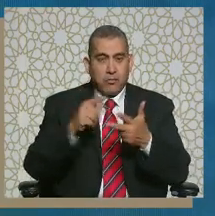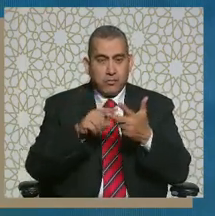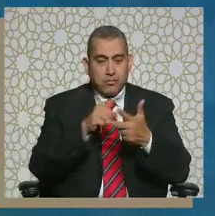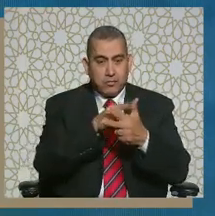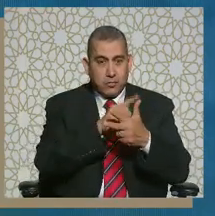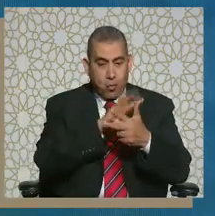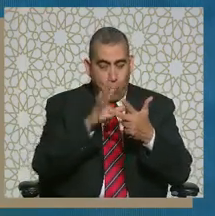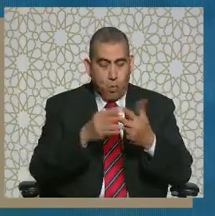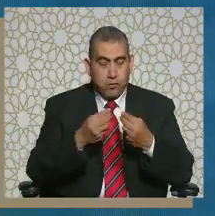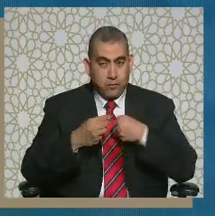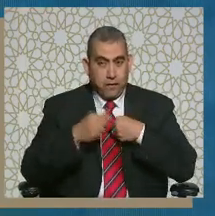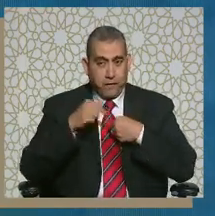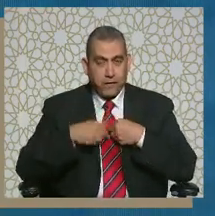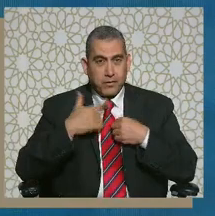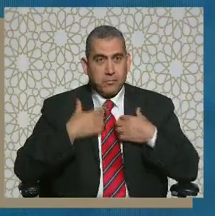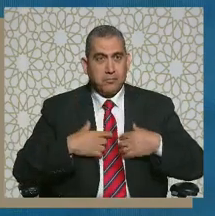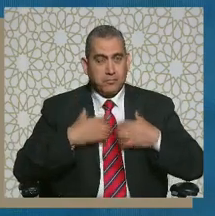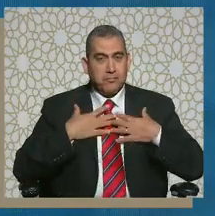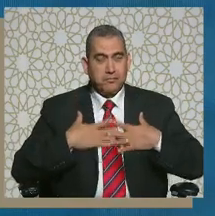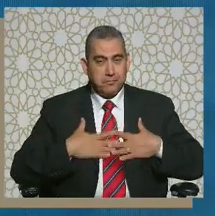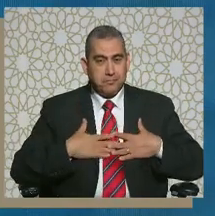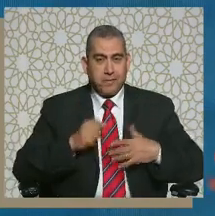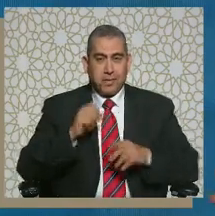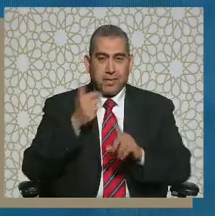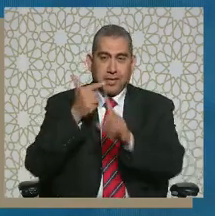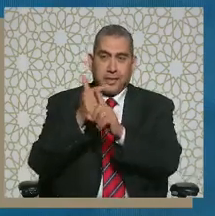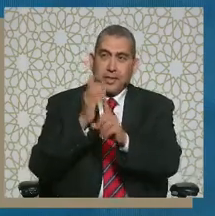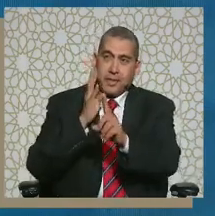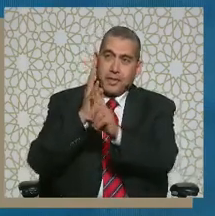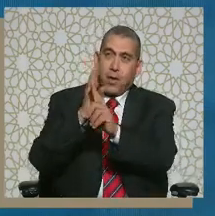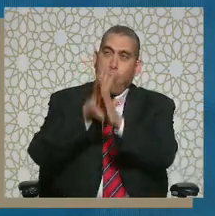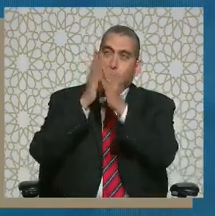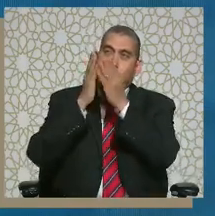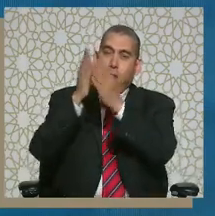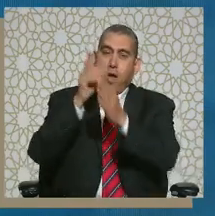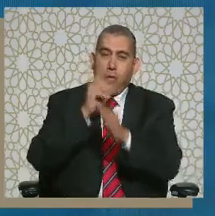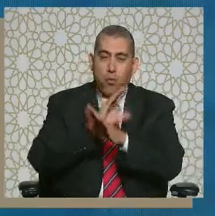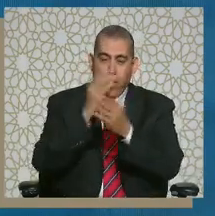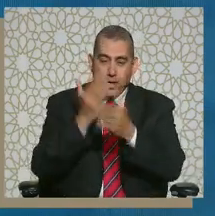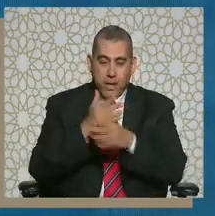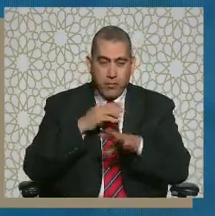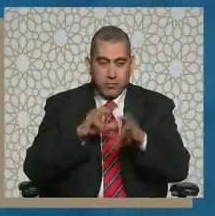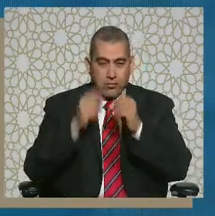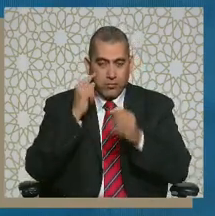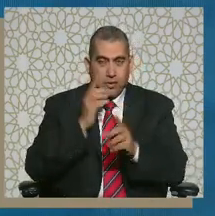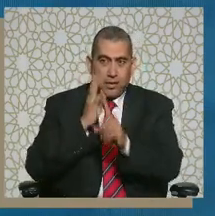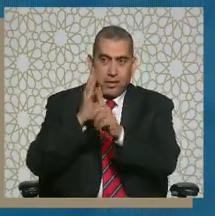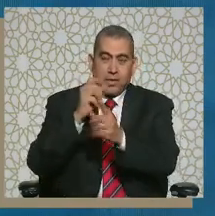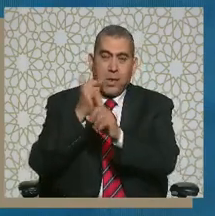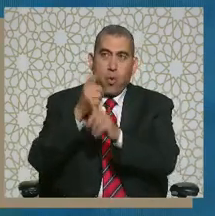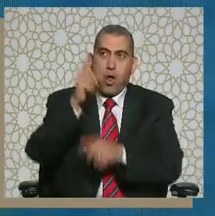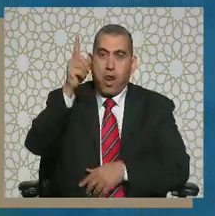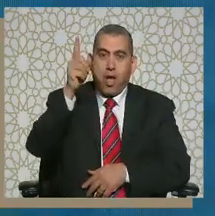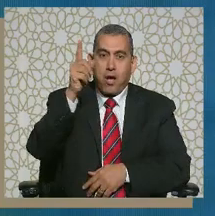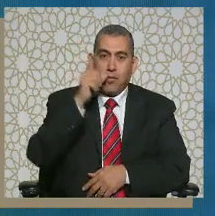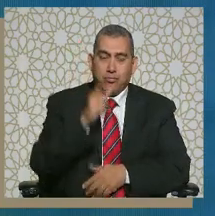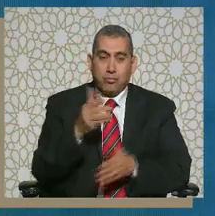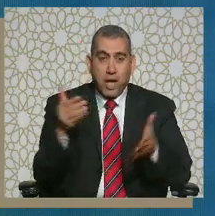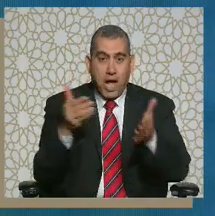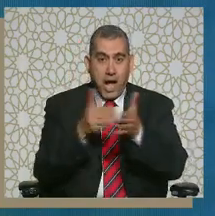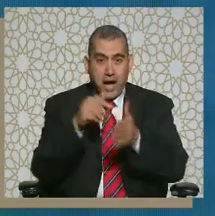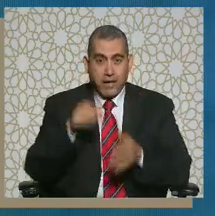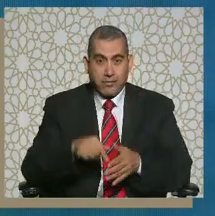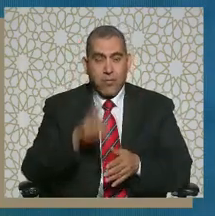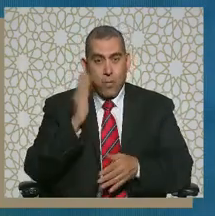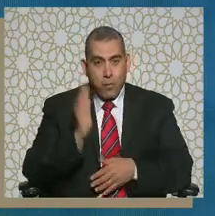احسن حال وتكون ساعتها متوكل على الله لان انت اخذت بالاسباب ومتوكل على الله واخر حاجه